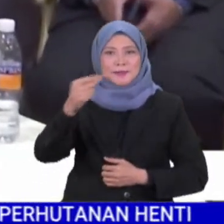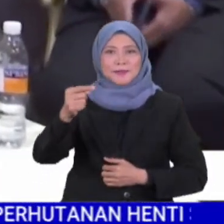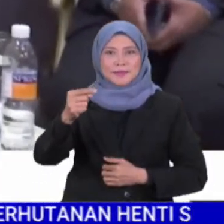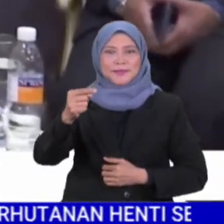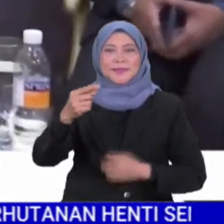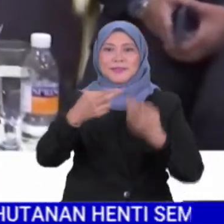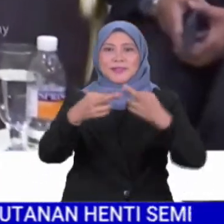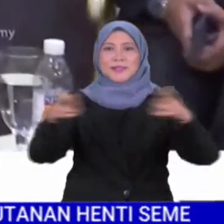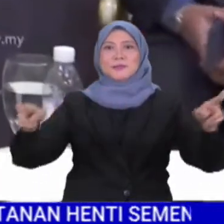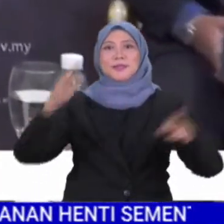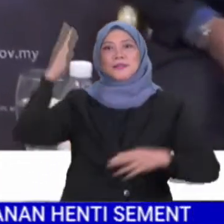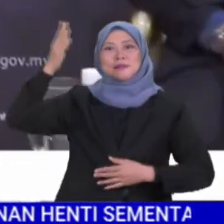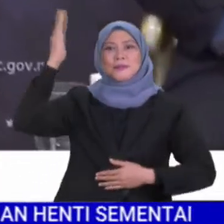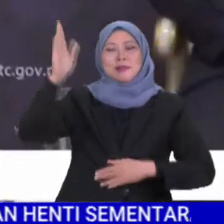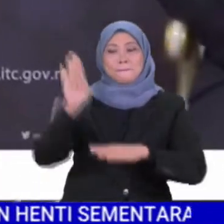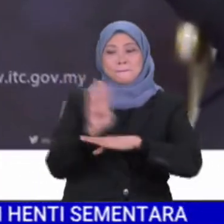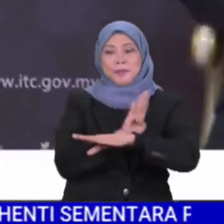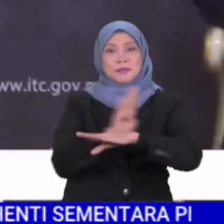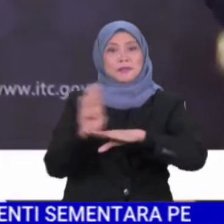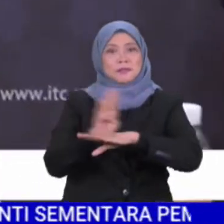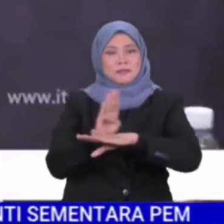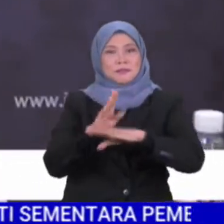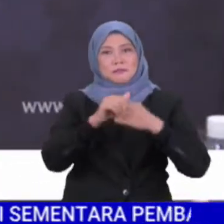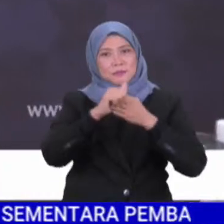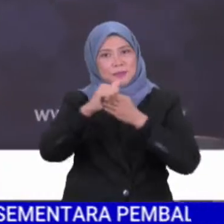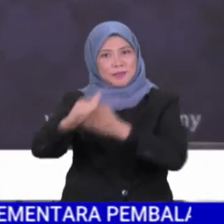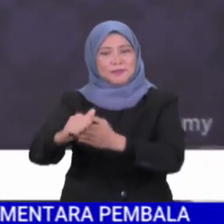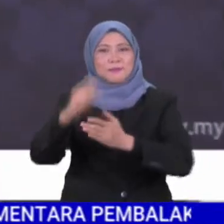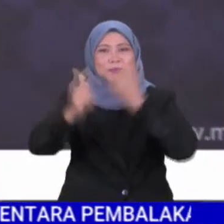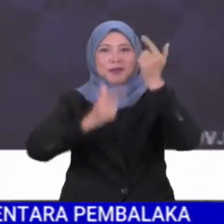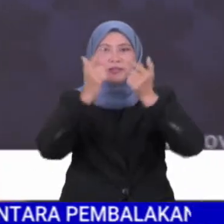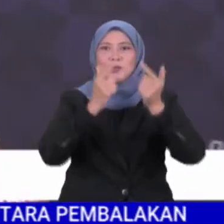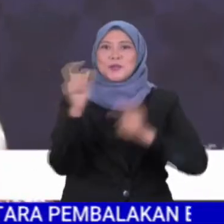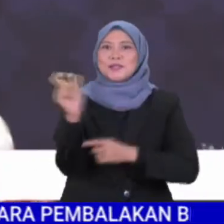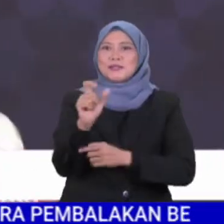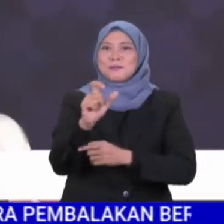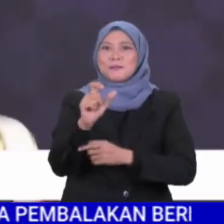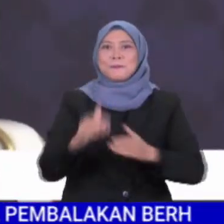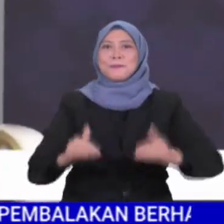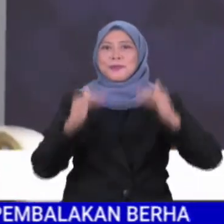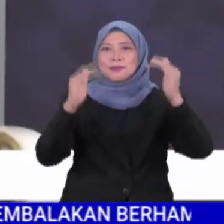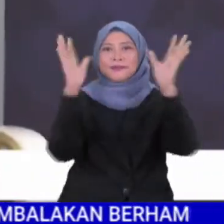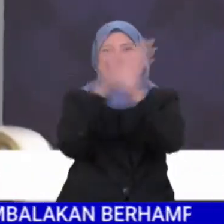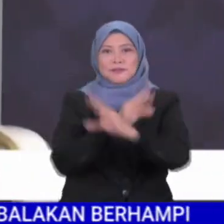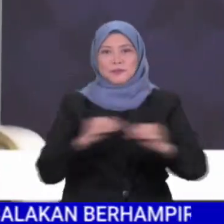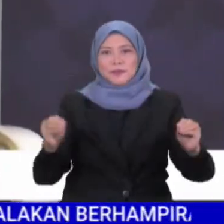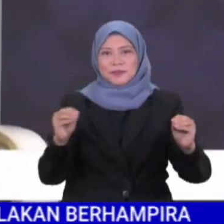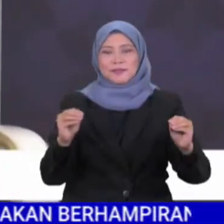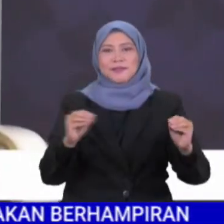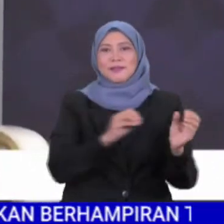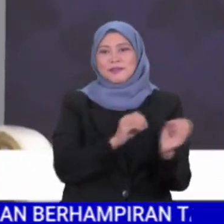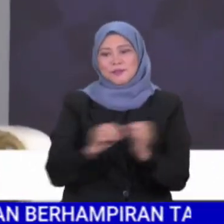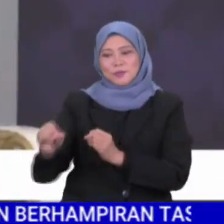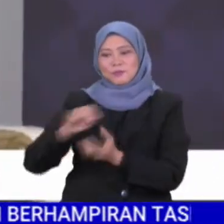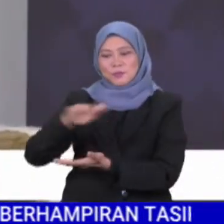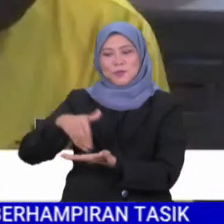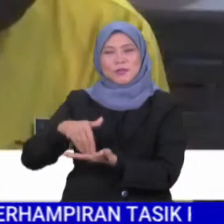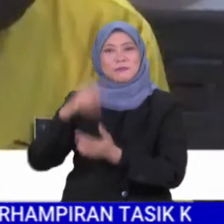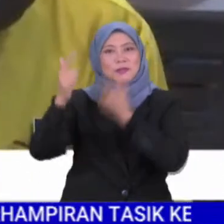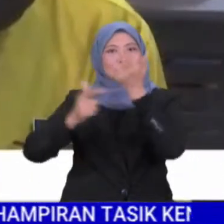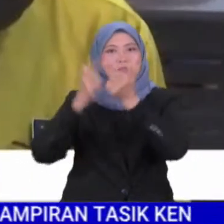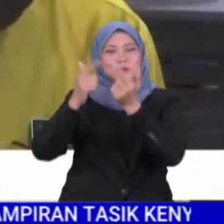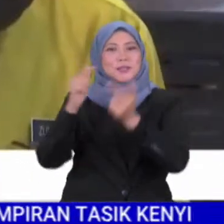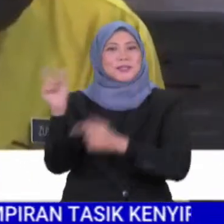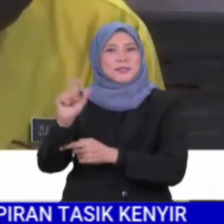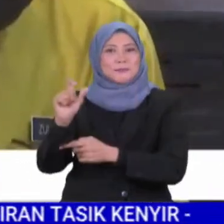pada perasmian seminar keusahawanan dan kepimpinan pelancongan Islam peringkat negeri Sarawak, Anjuran Pusat Pelancongan Islam dan